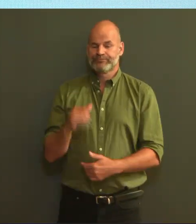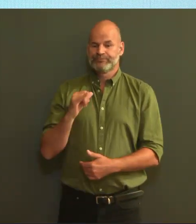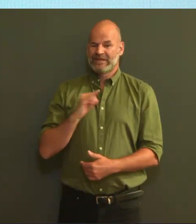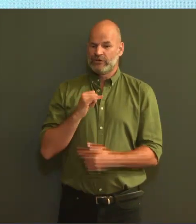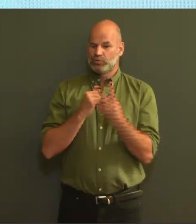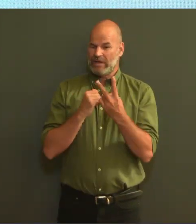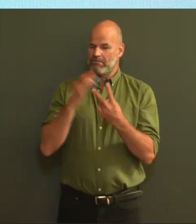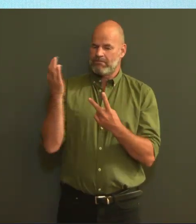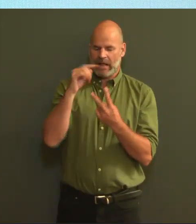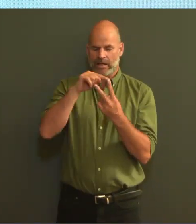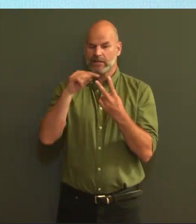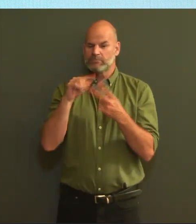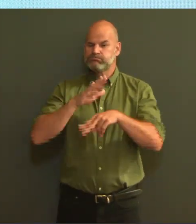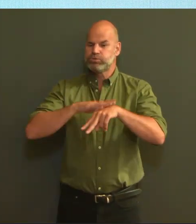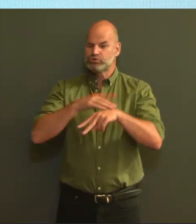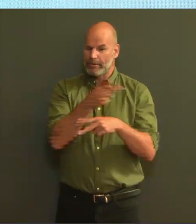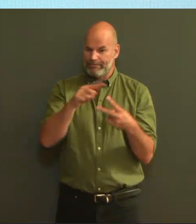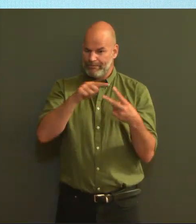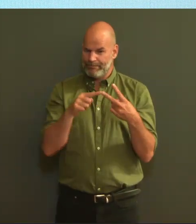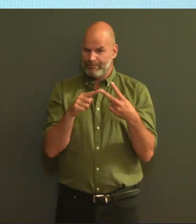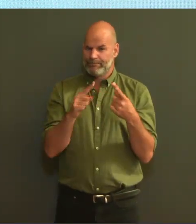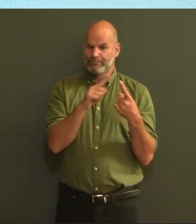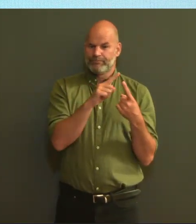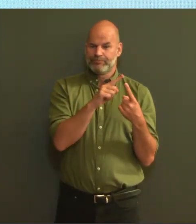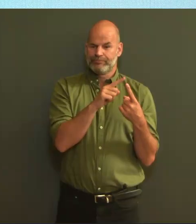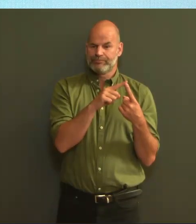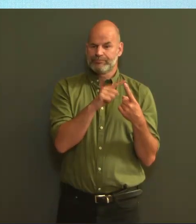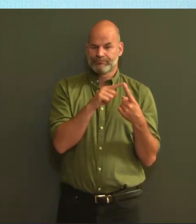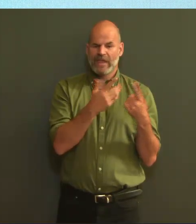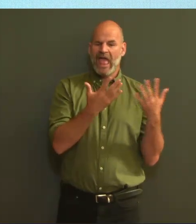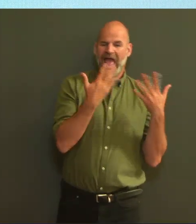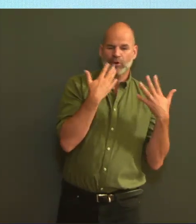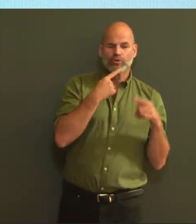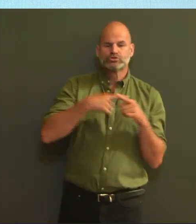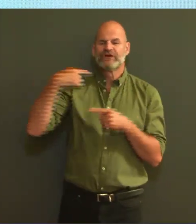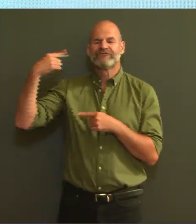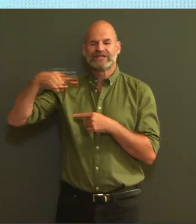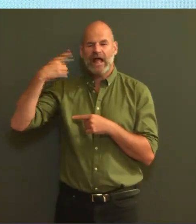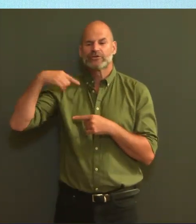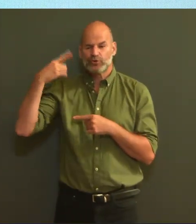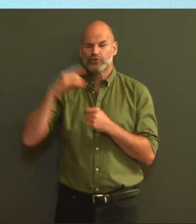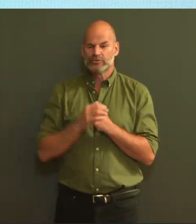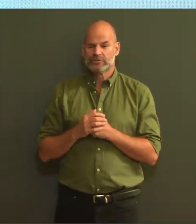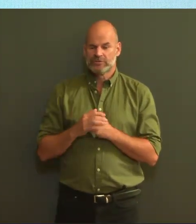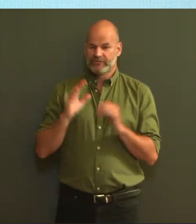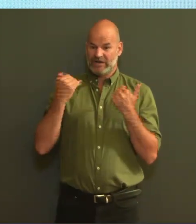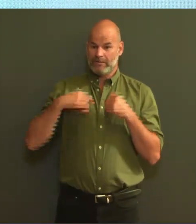airco en ventilatoren. We hebben namelijk vernomen dat er nogal wat onduidelijkheid bestaat over het veilig gebruik van